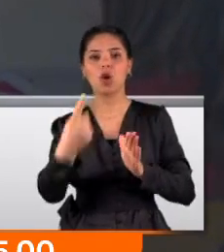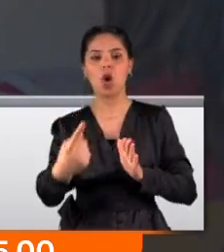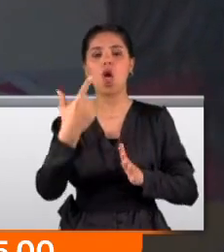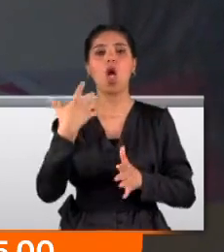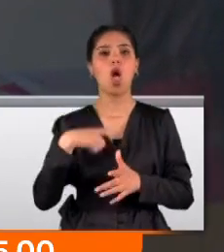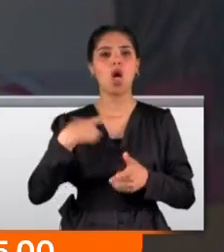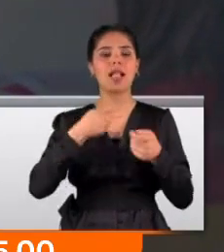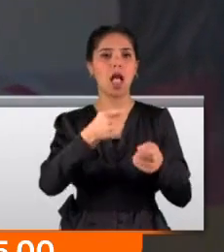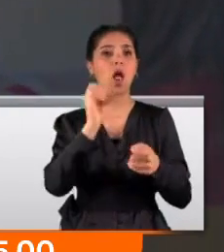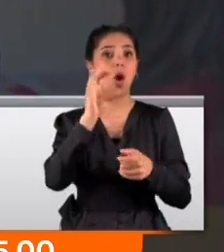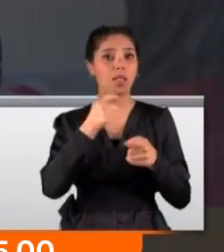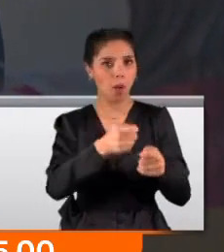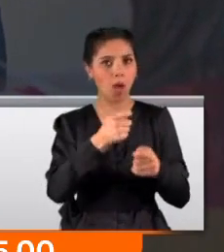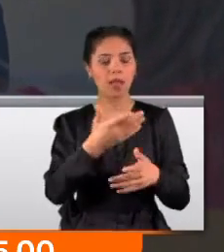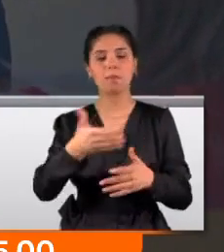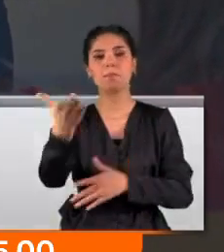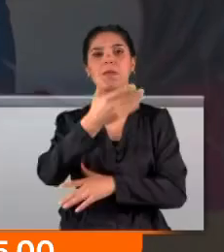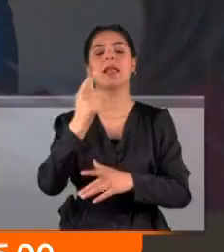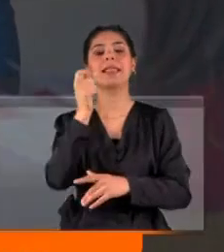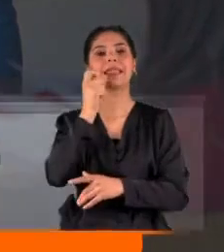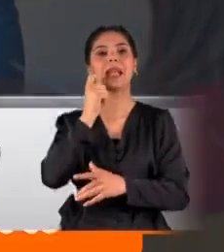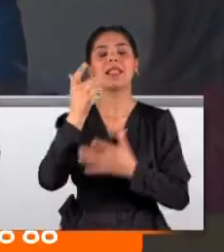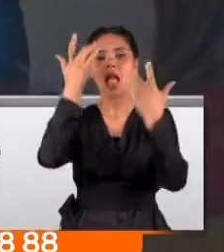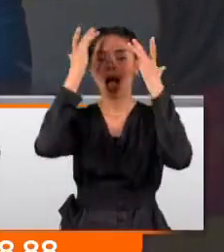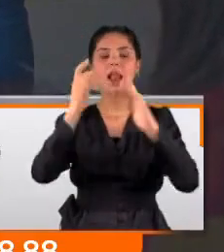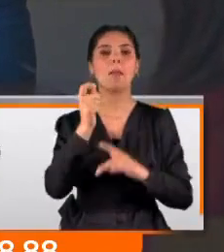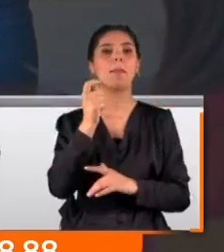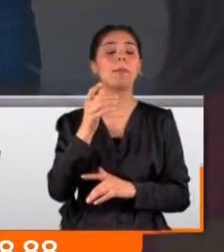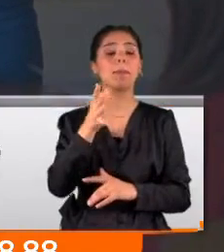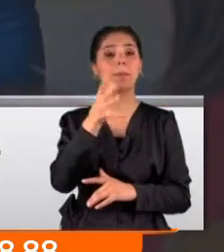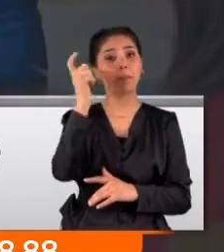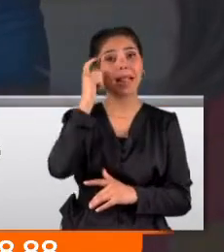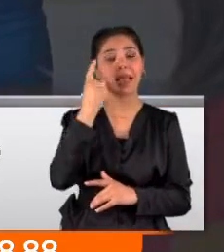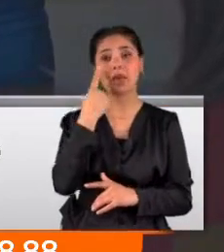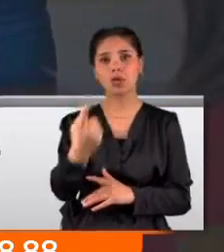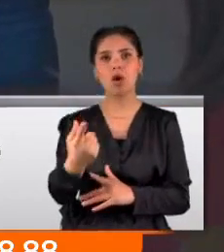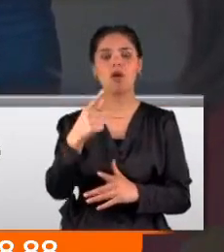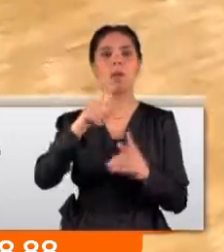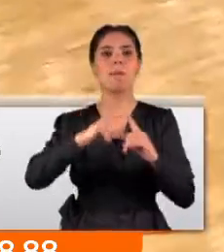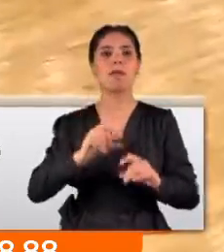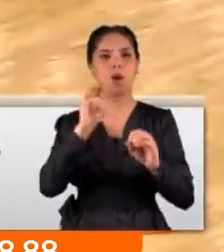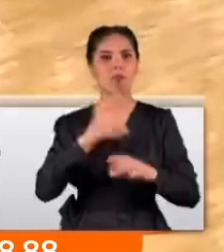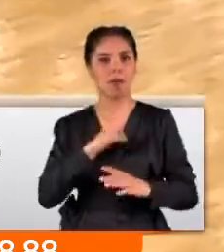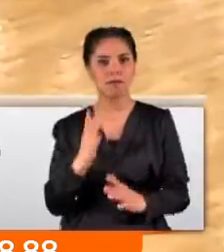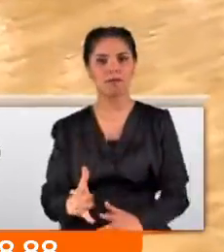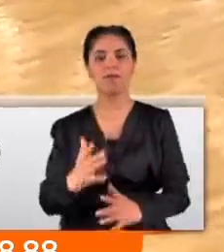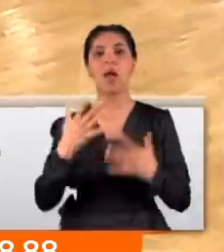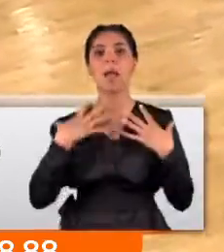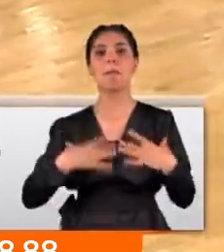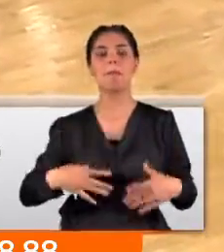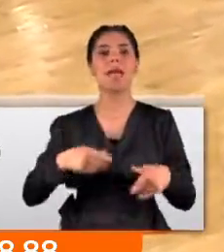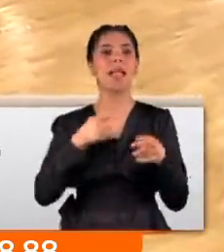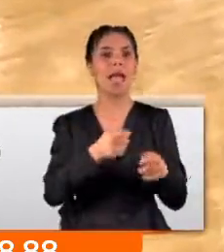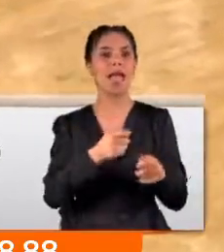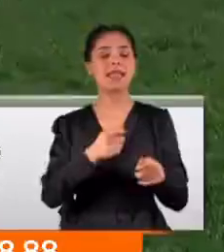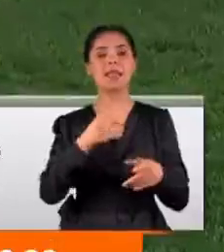öğretim öğretmenliği, din kültürü ve ahlak bilgisiyle ilk öğretim matematik öğretmenliği de yer alacak. Beden eğitimi alanı için